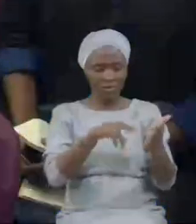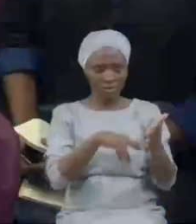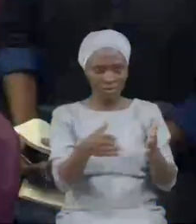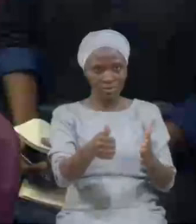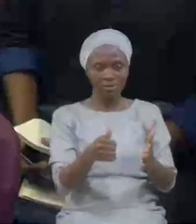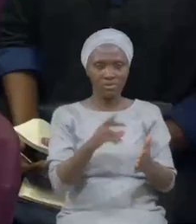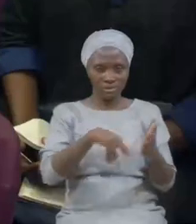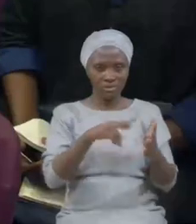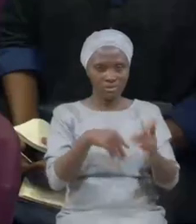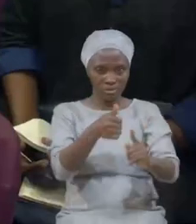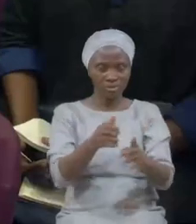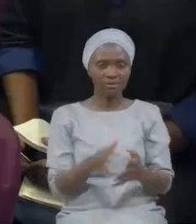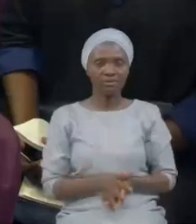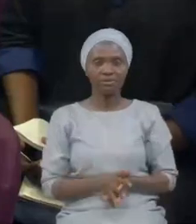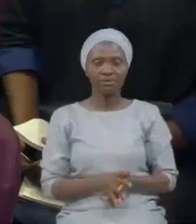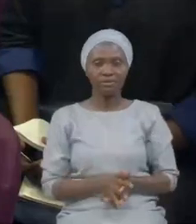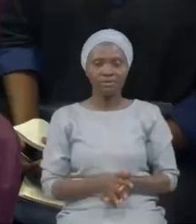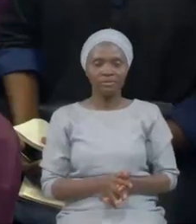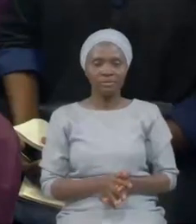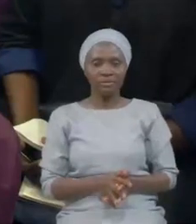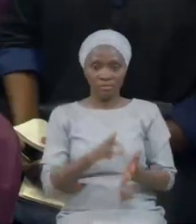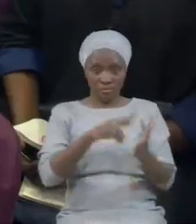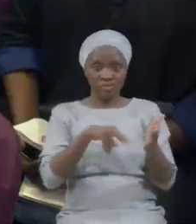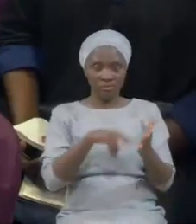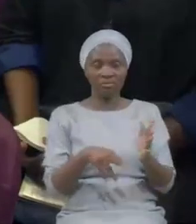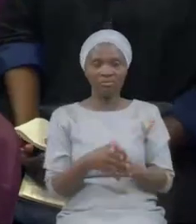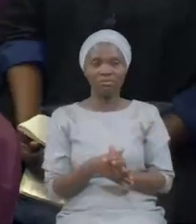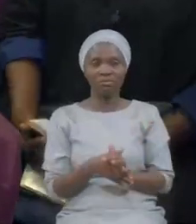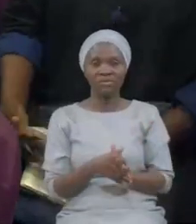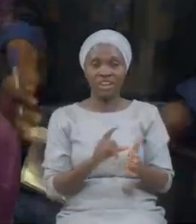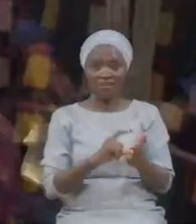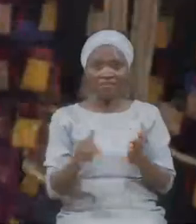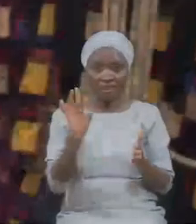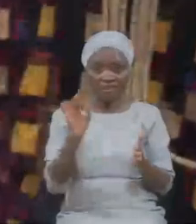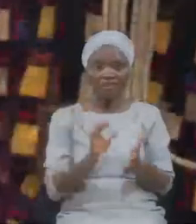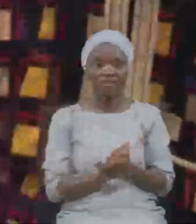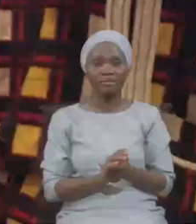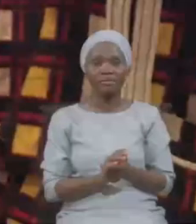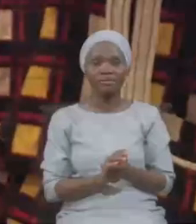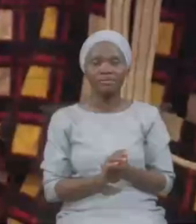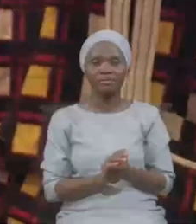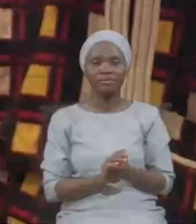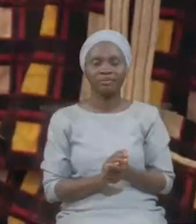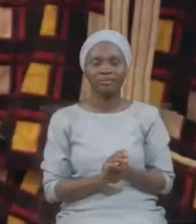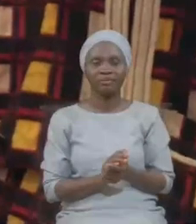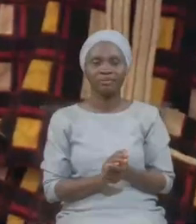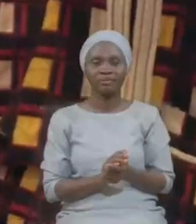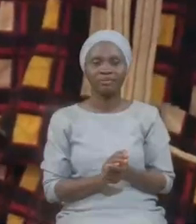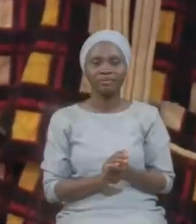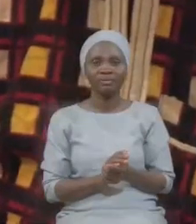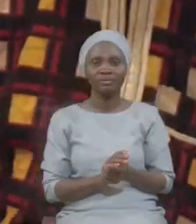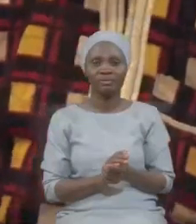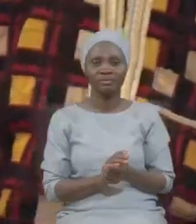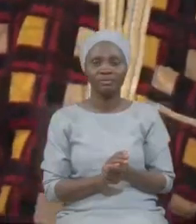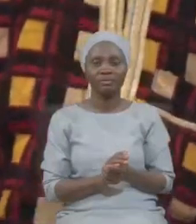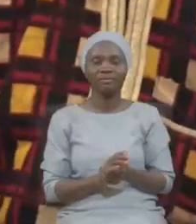8. Il y eut une grande joie dans cette ville. Verset 8. Il y eut une grande joie dans la ville,